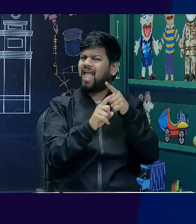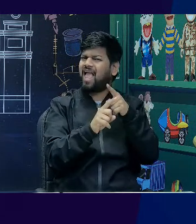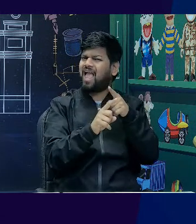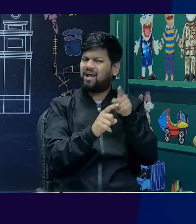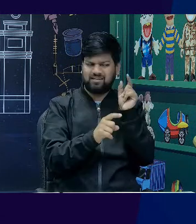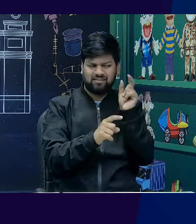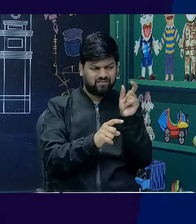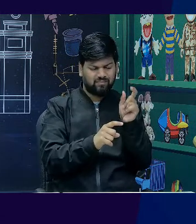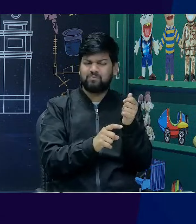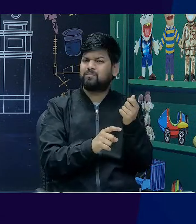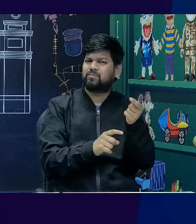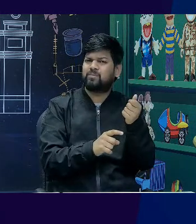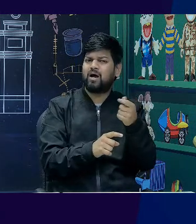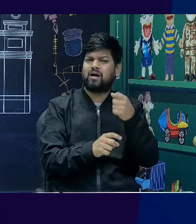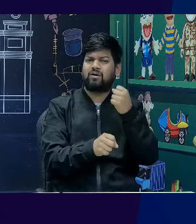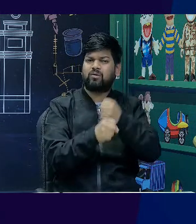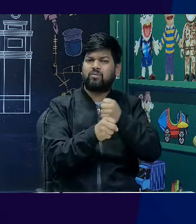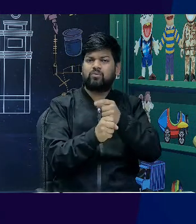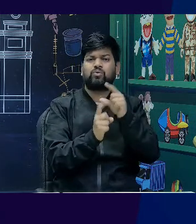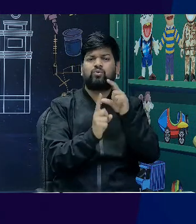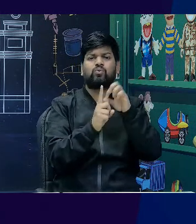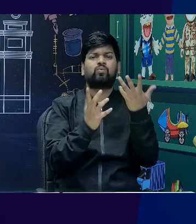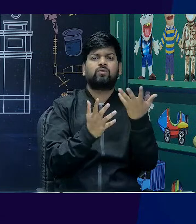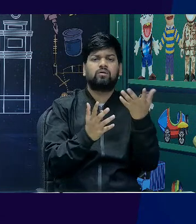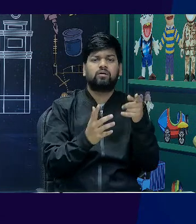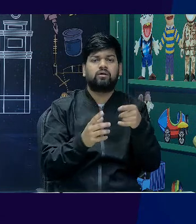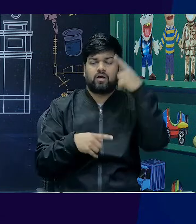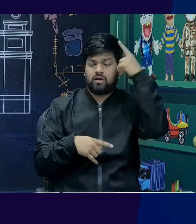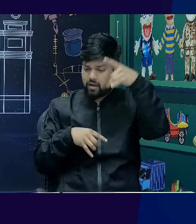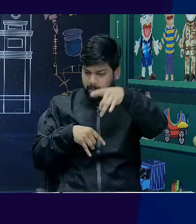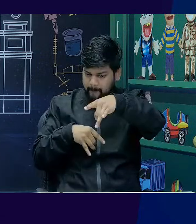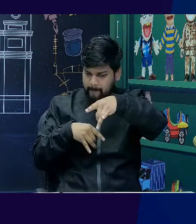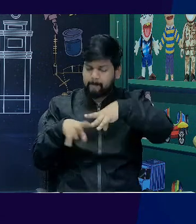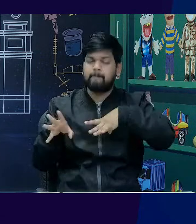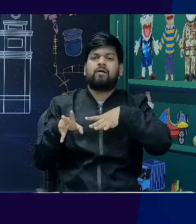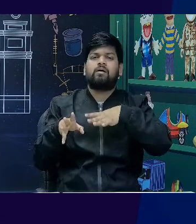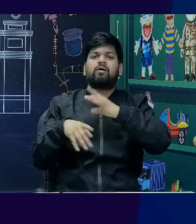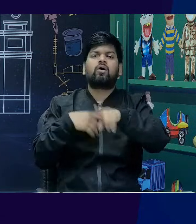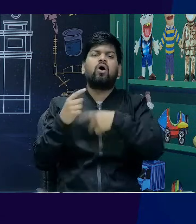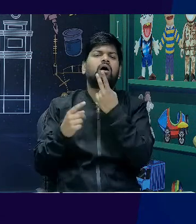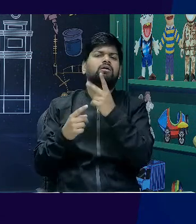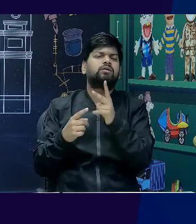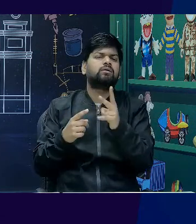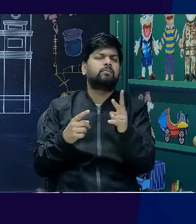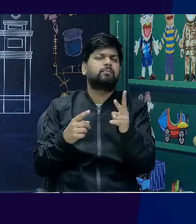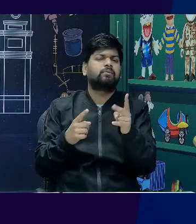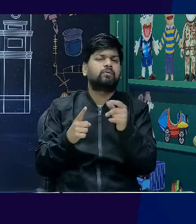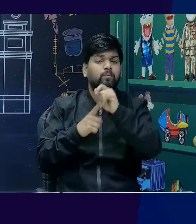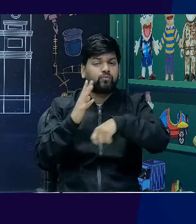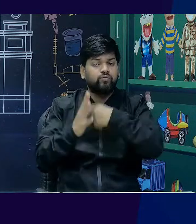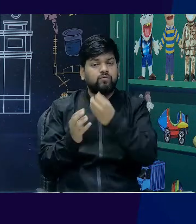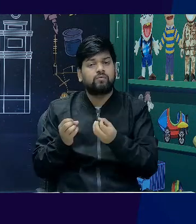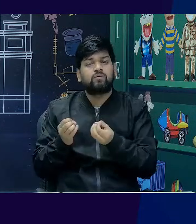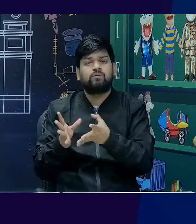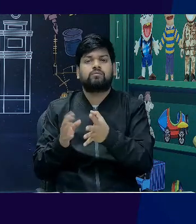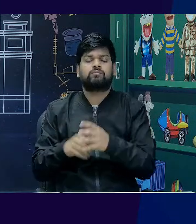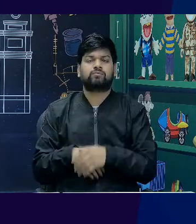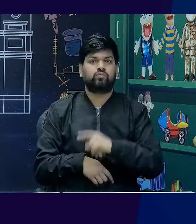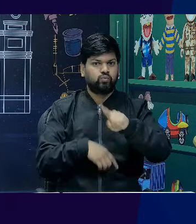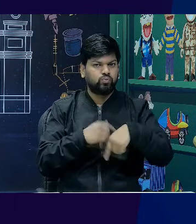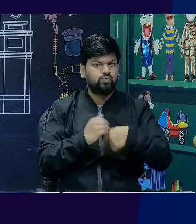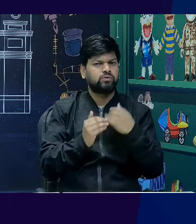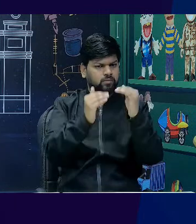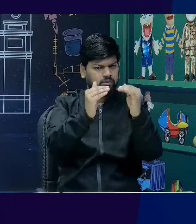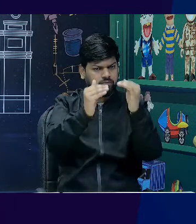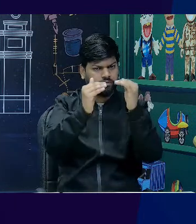example, जैसे farmers को एक loan waiver off दिया government ने. Next we come on to the structure of the